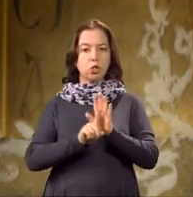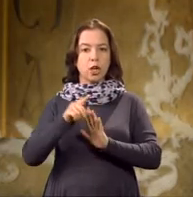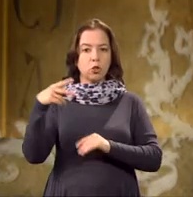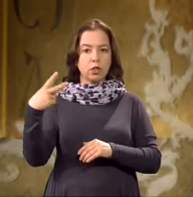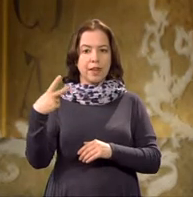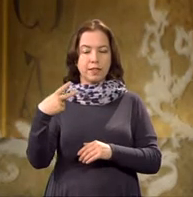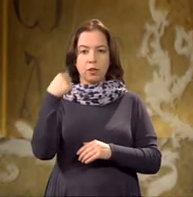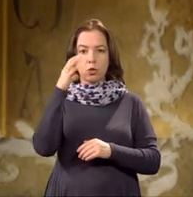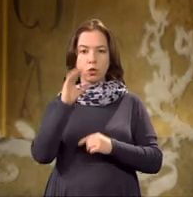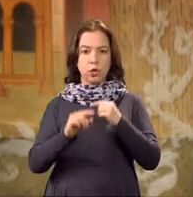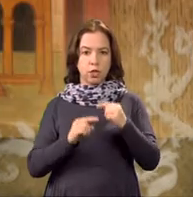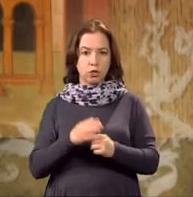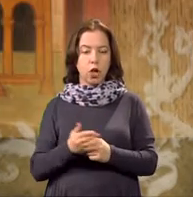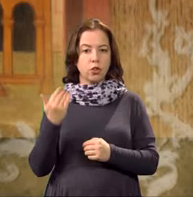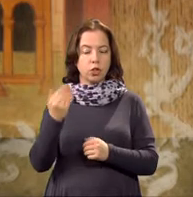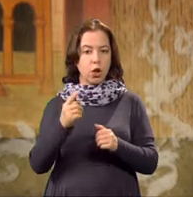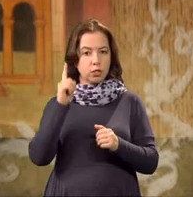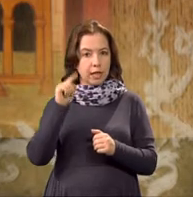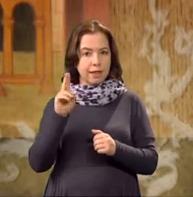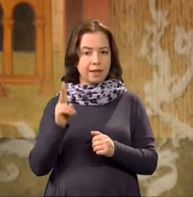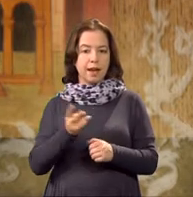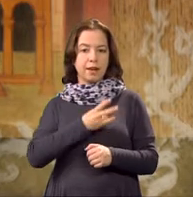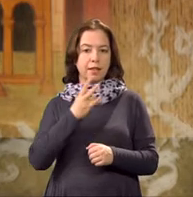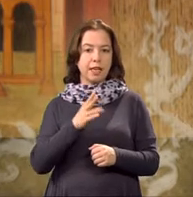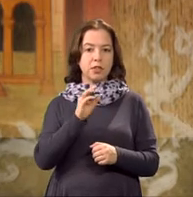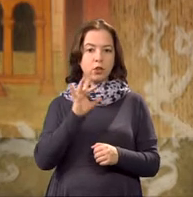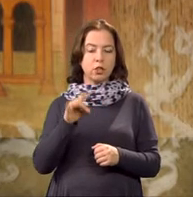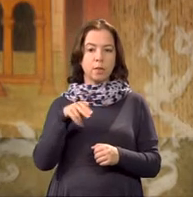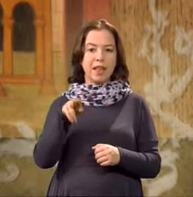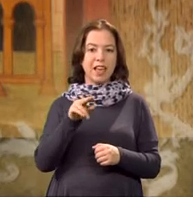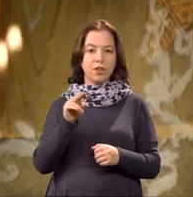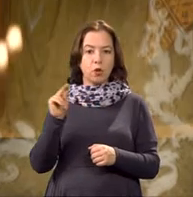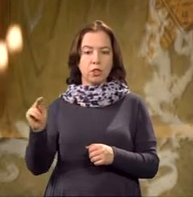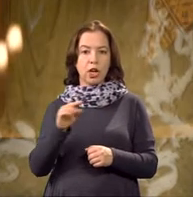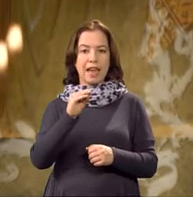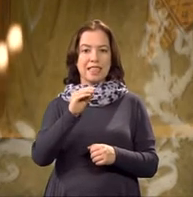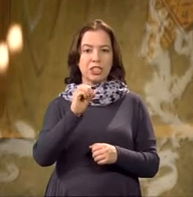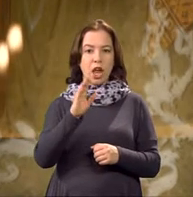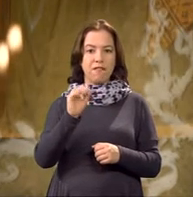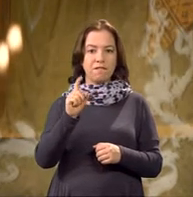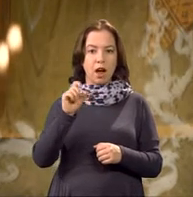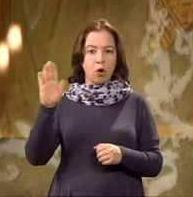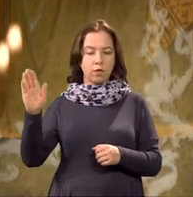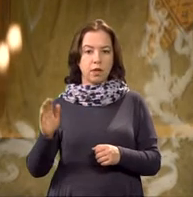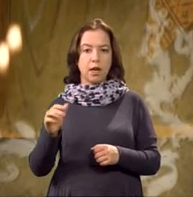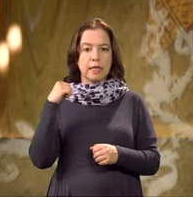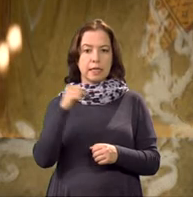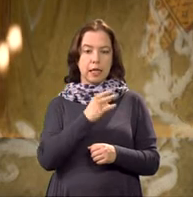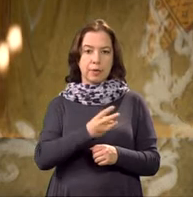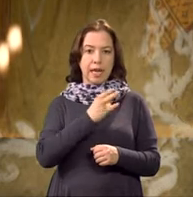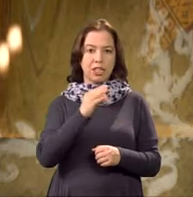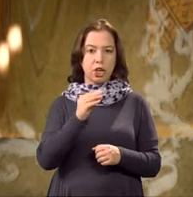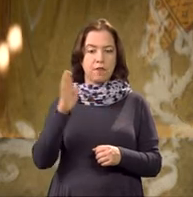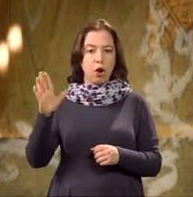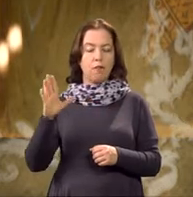століття. Тоді його знали як князя Володимира Давидовича Живахова. Сам князь Живахов